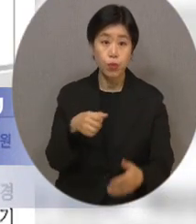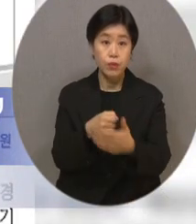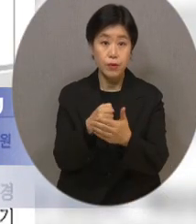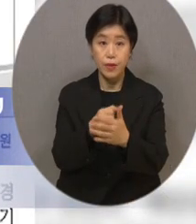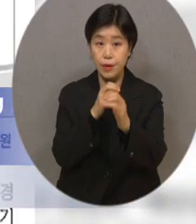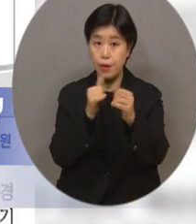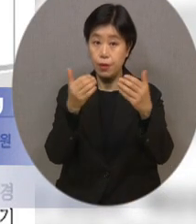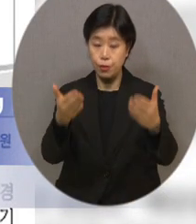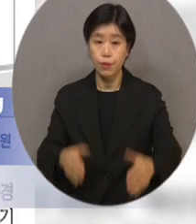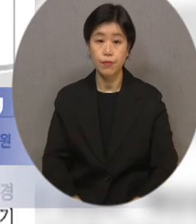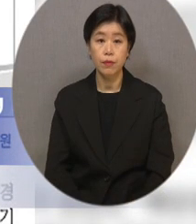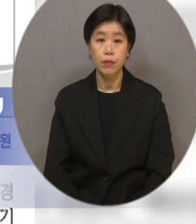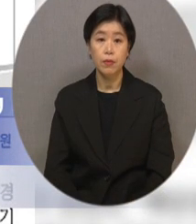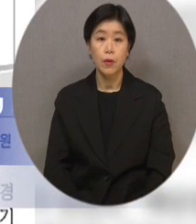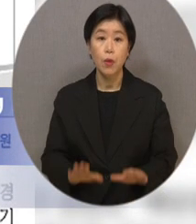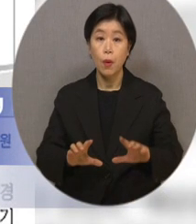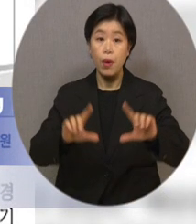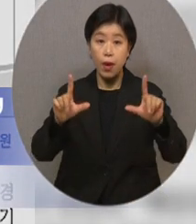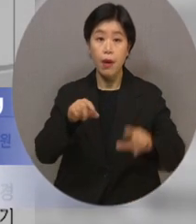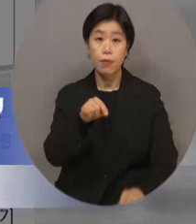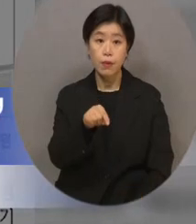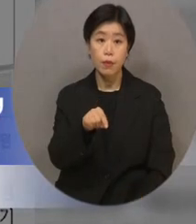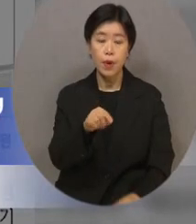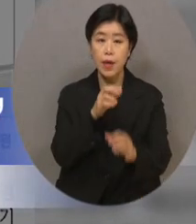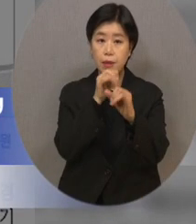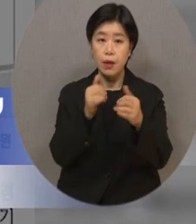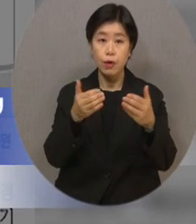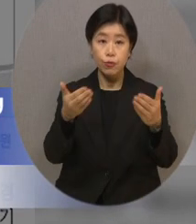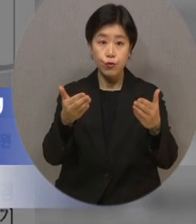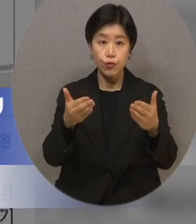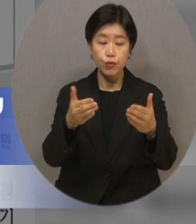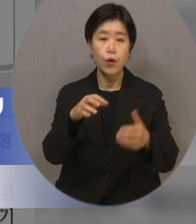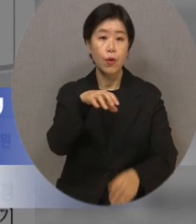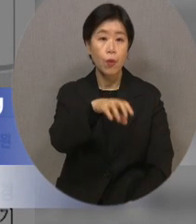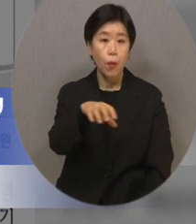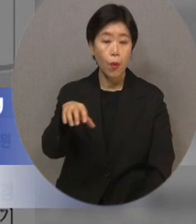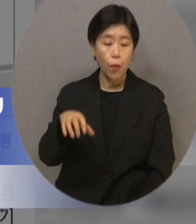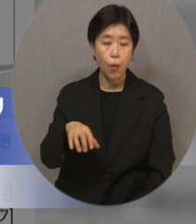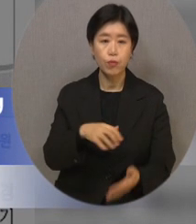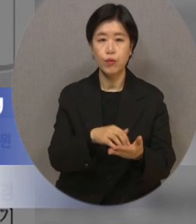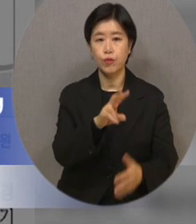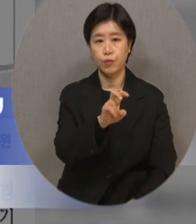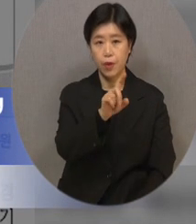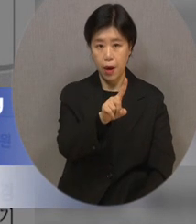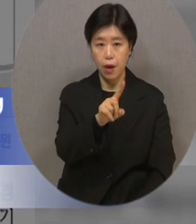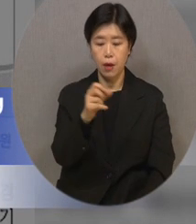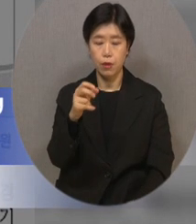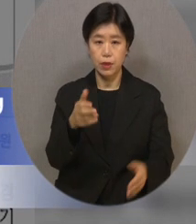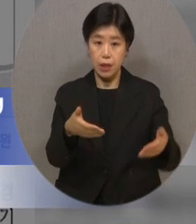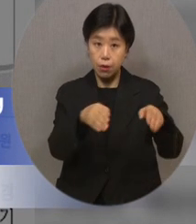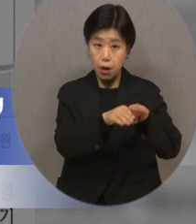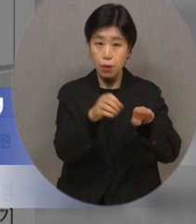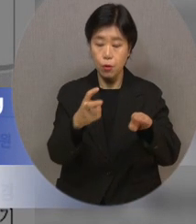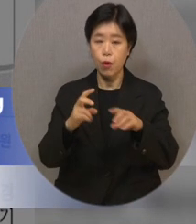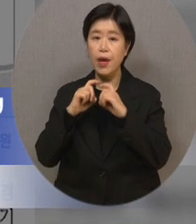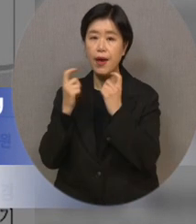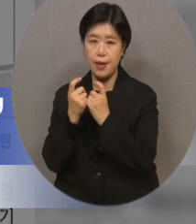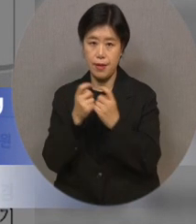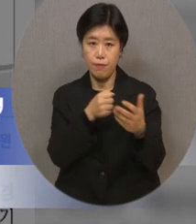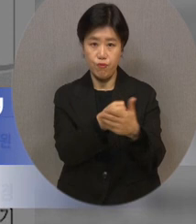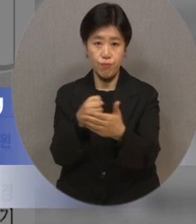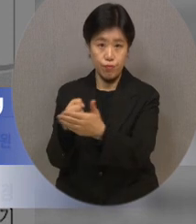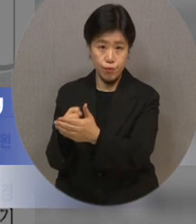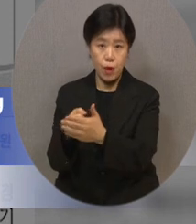중증장애인 생산품 우선 구매 유공자 표창은 총 21개 유공 기간과 개인이 선정됐으며 공공 기간